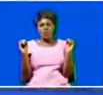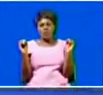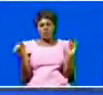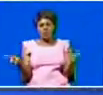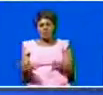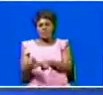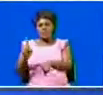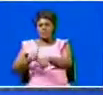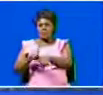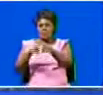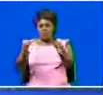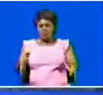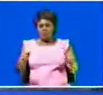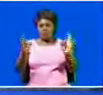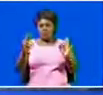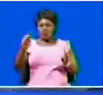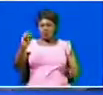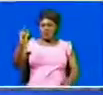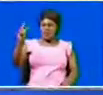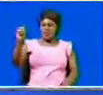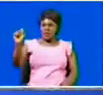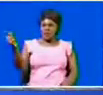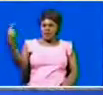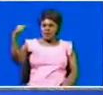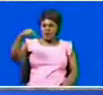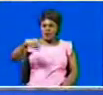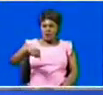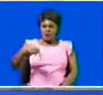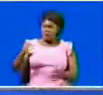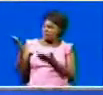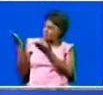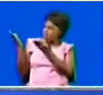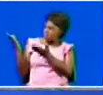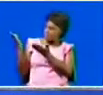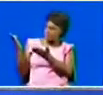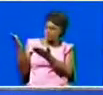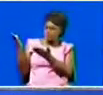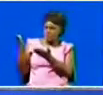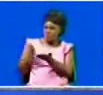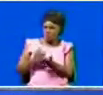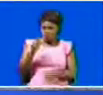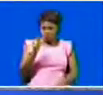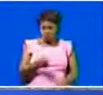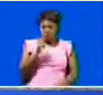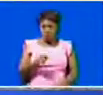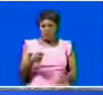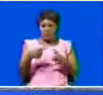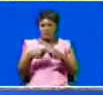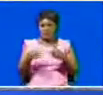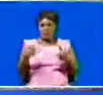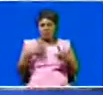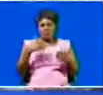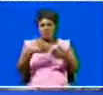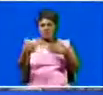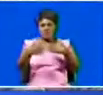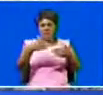Wakati huo huo, maafisa wa NEMA wamefika kwenye kingo za mto Nairobi unaopitia soko la Gikomba na kuanza kuweka